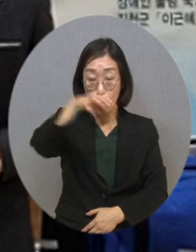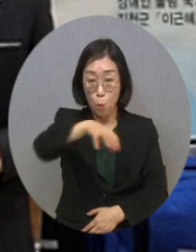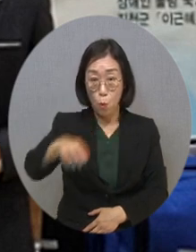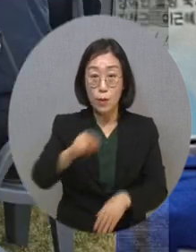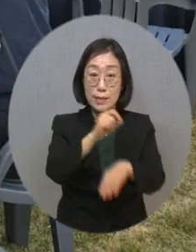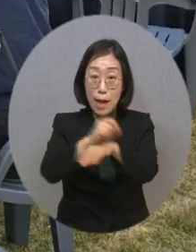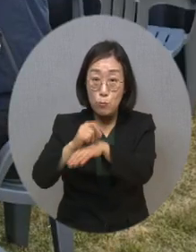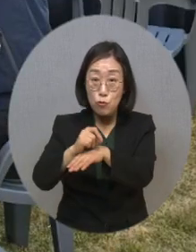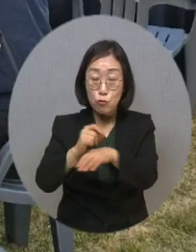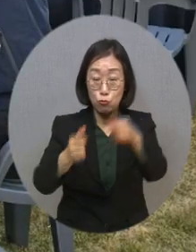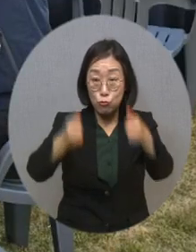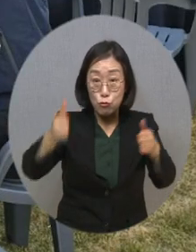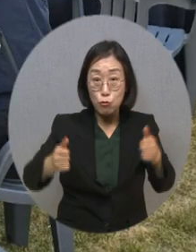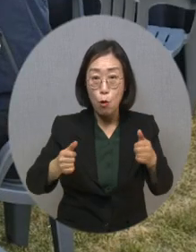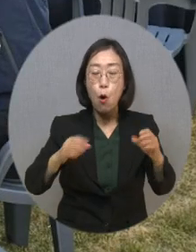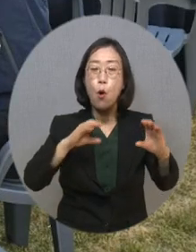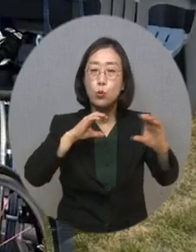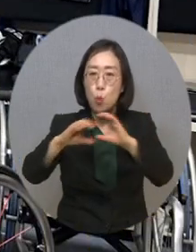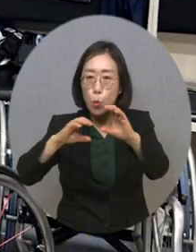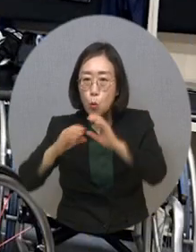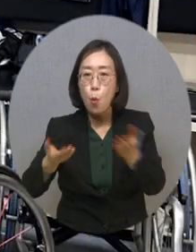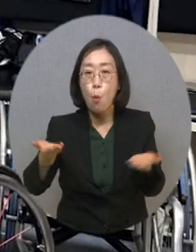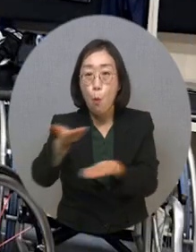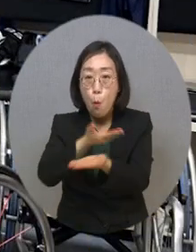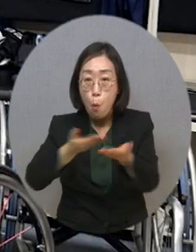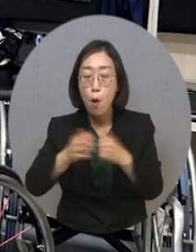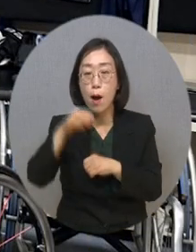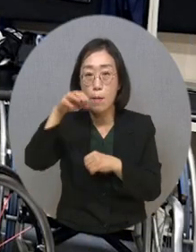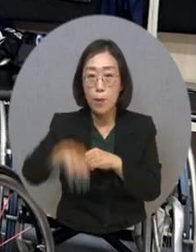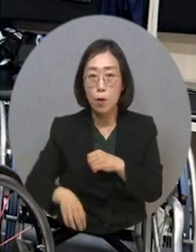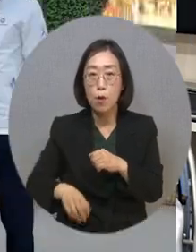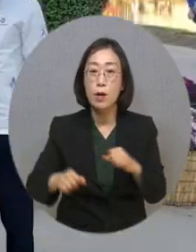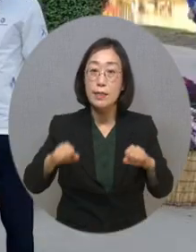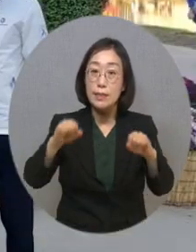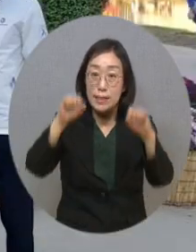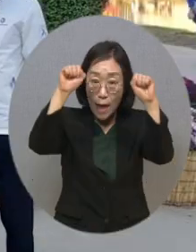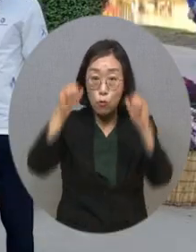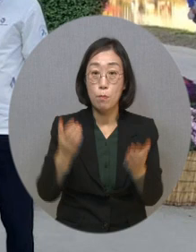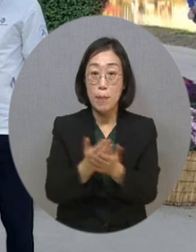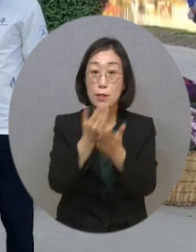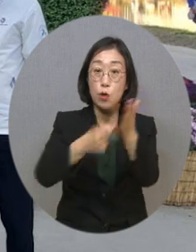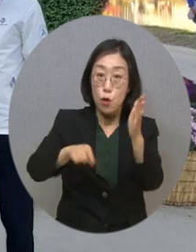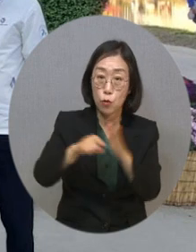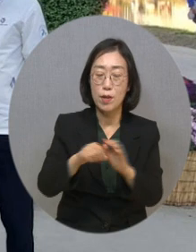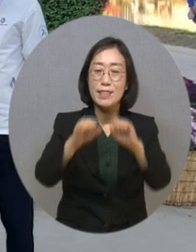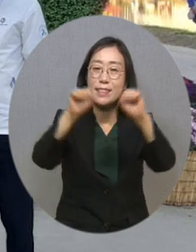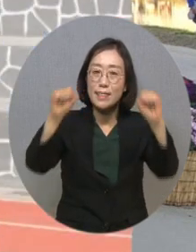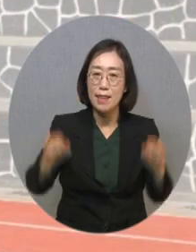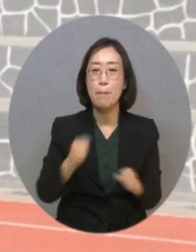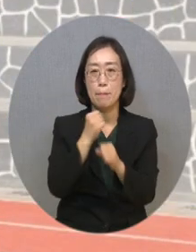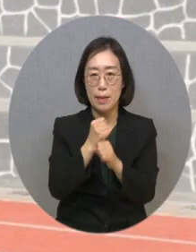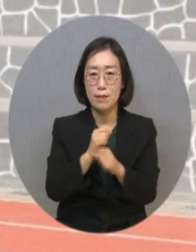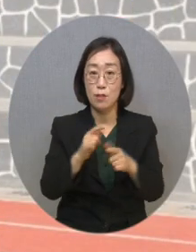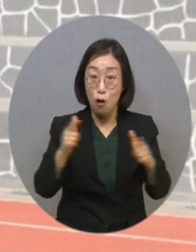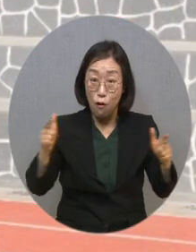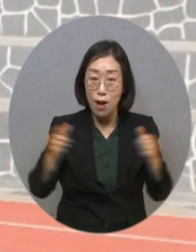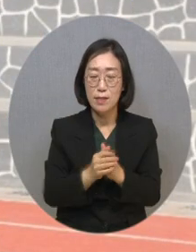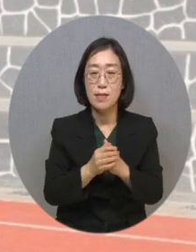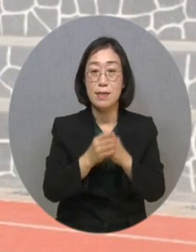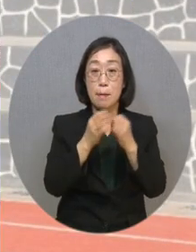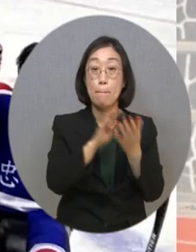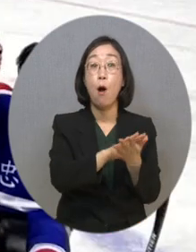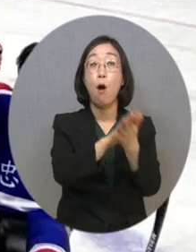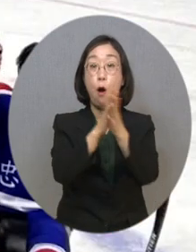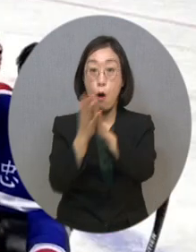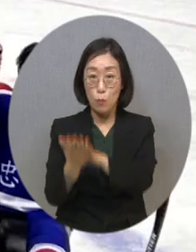사무국이 소통하며 지방 장애인의 체육 발전을 위한 원활한 업무 교류 시스템 구축 등의 다양한 변화 로